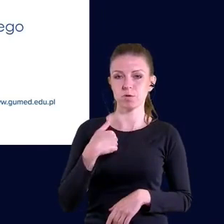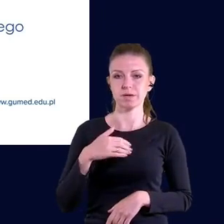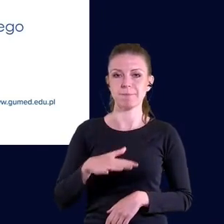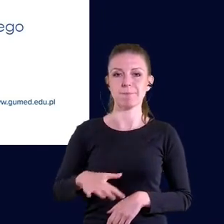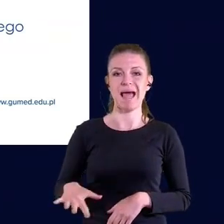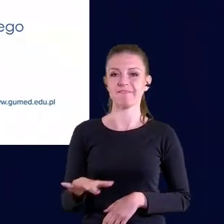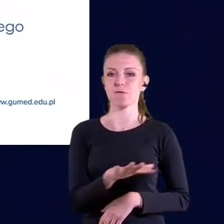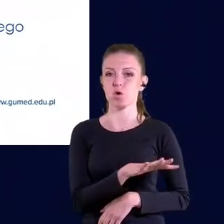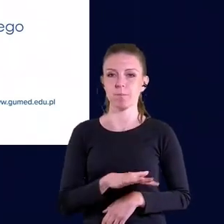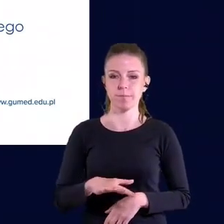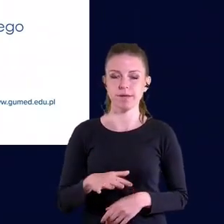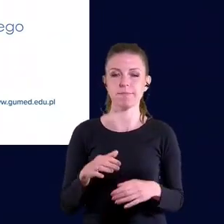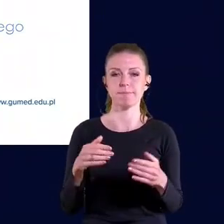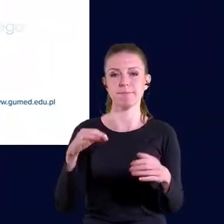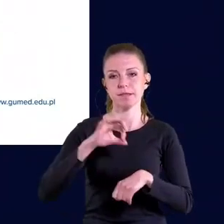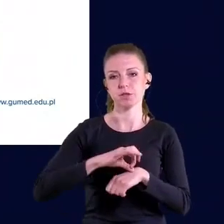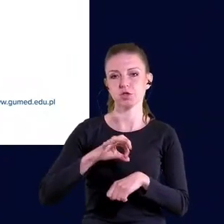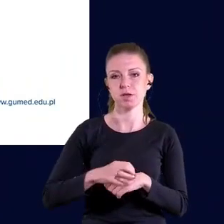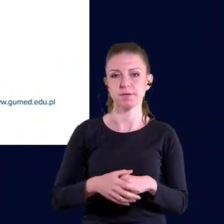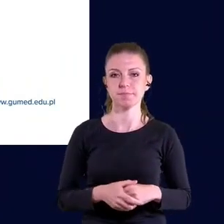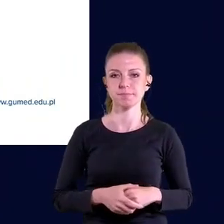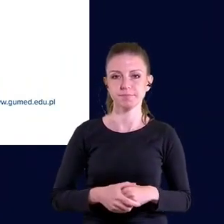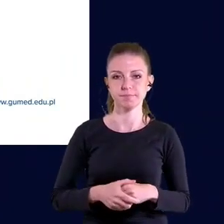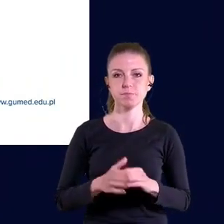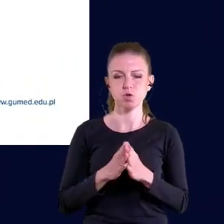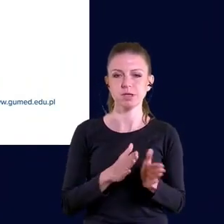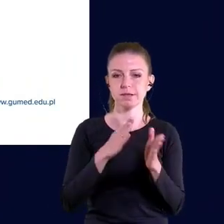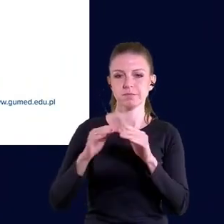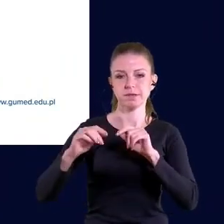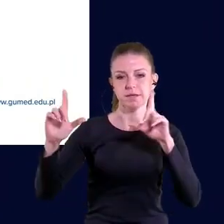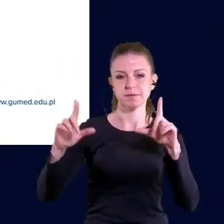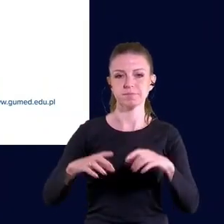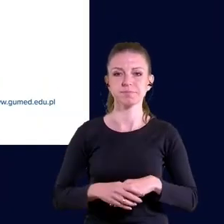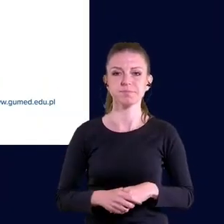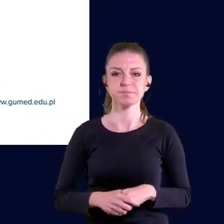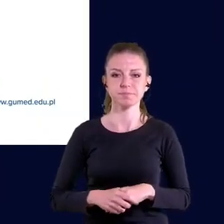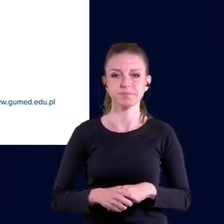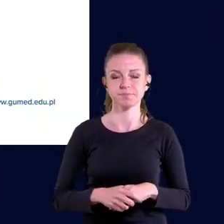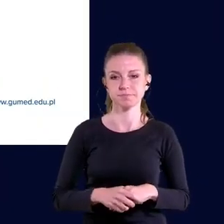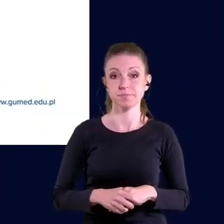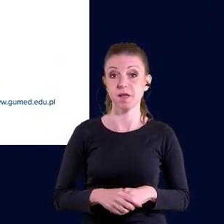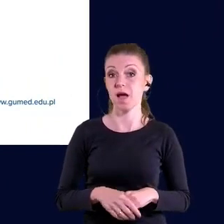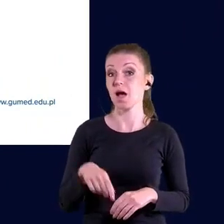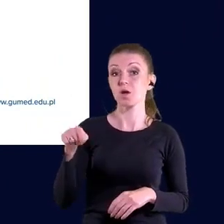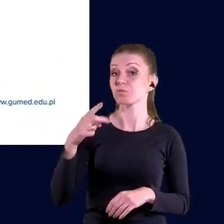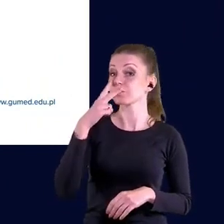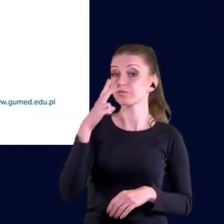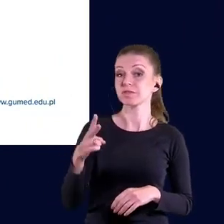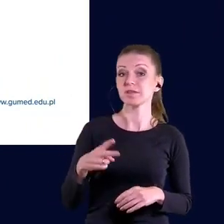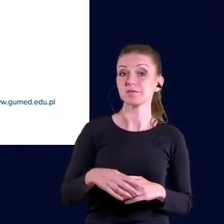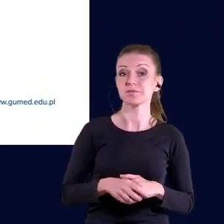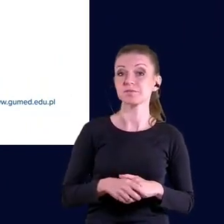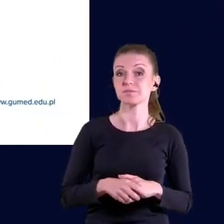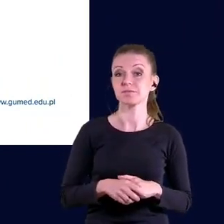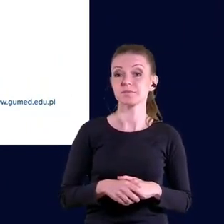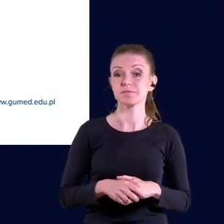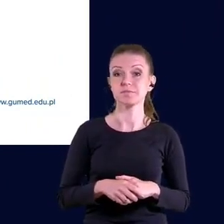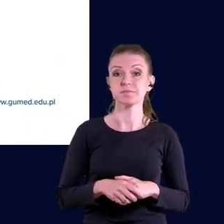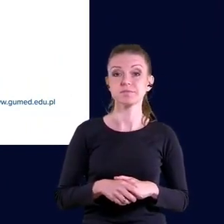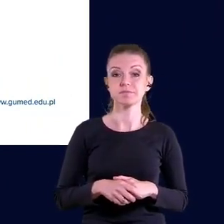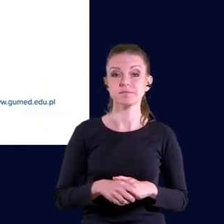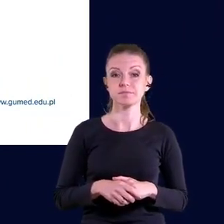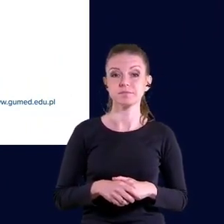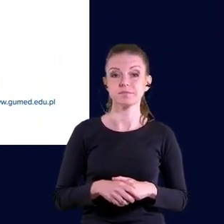medycznej Poproszę następny slajd a tutaj mamy przedstawione pokrótce